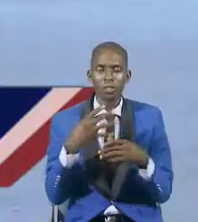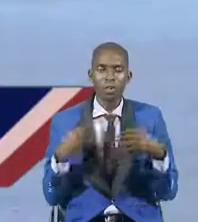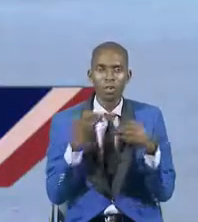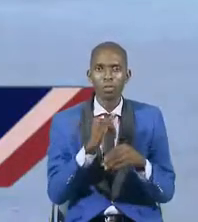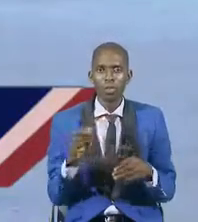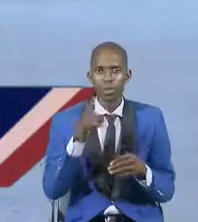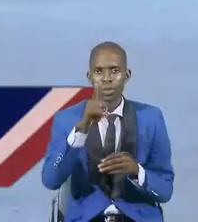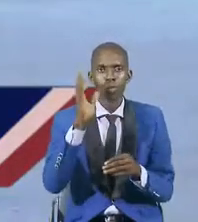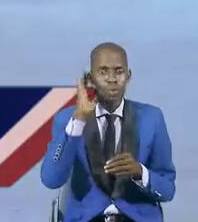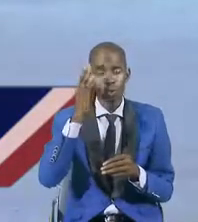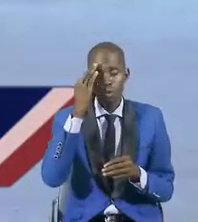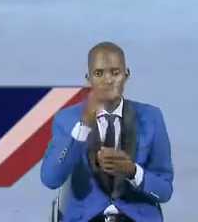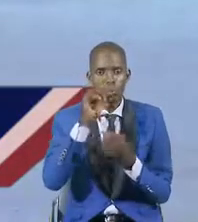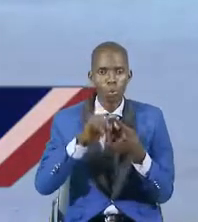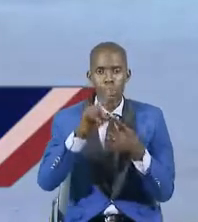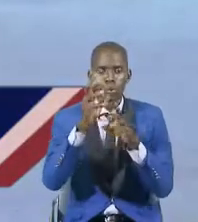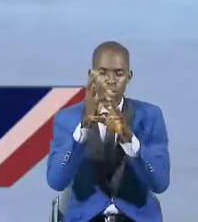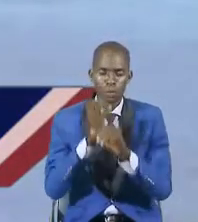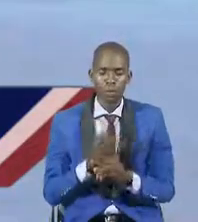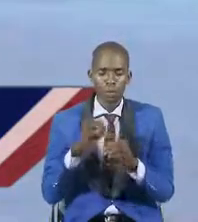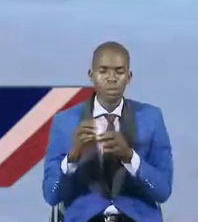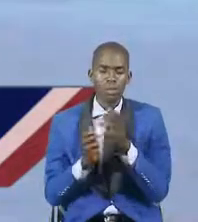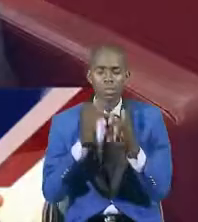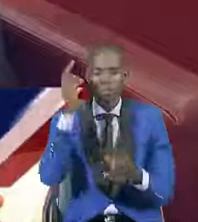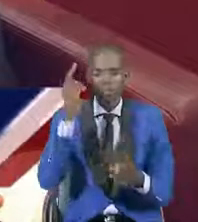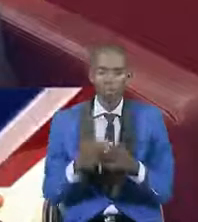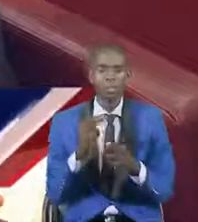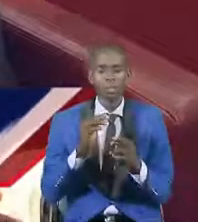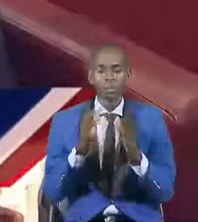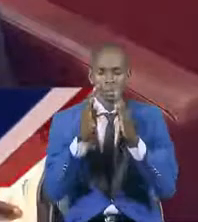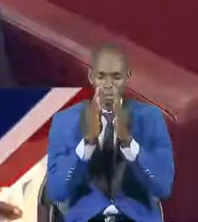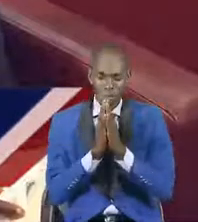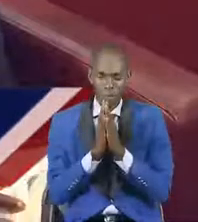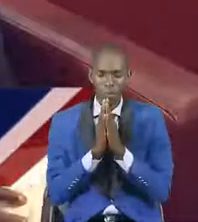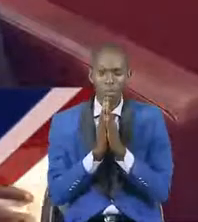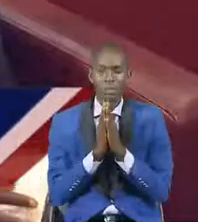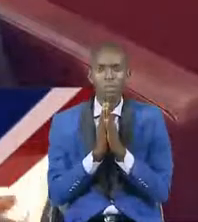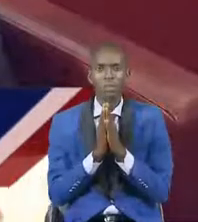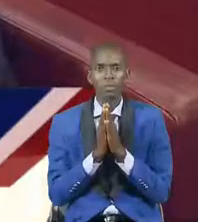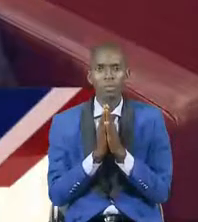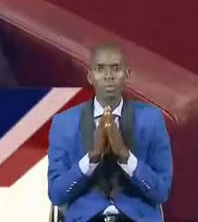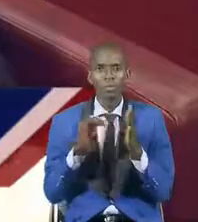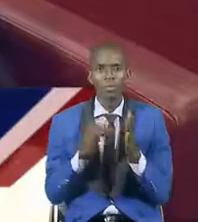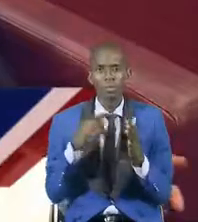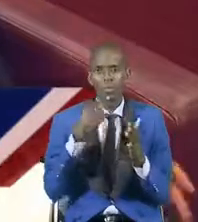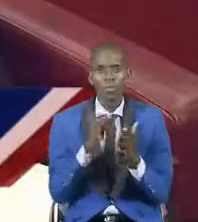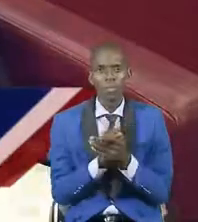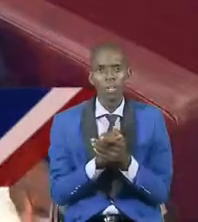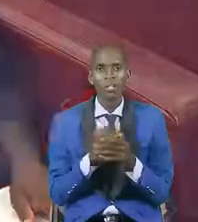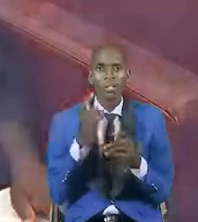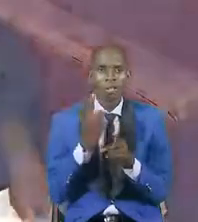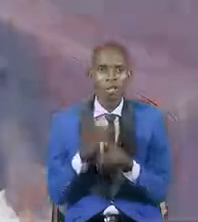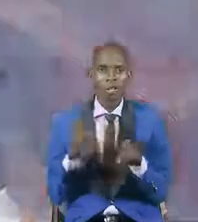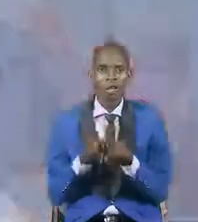guérison. Vous allez savoir lorsque vous possédez cela. Vous le saurez lorsque vous possédez cela. Et